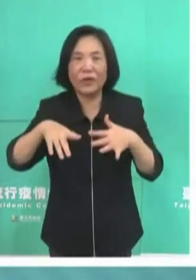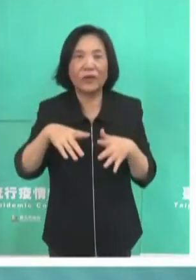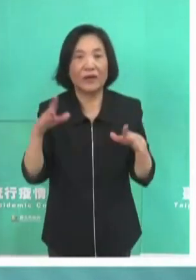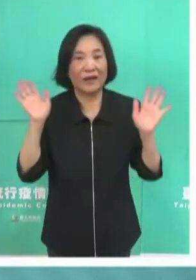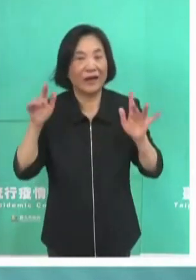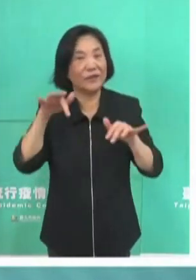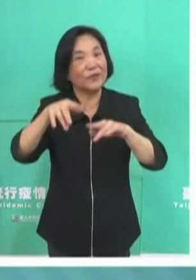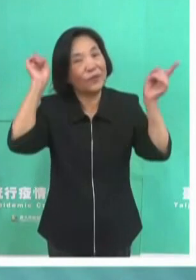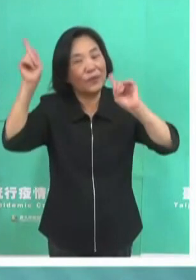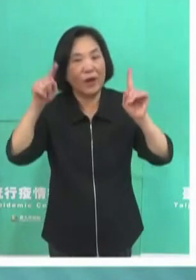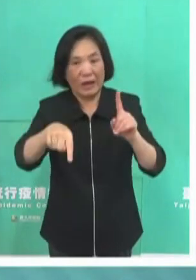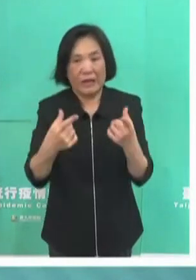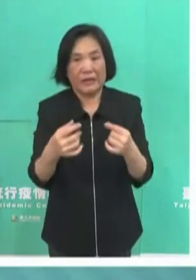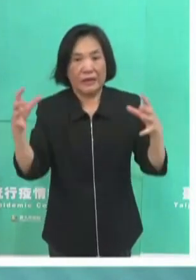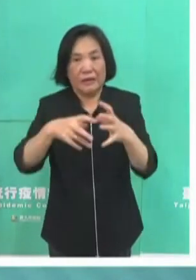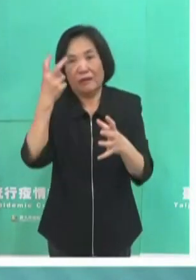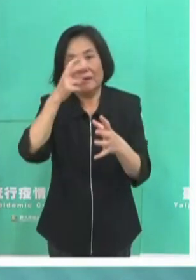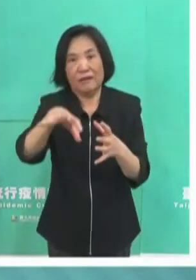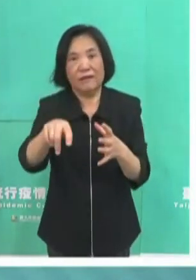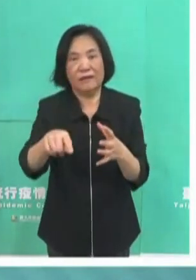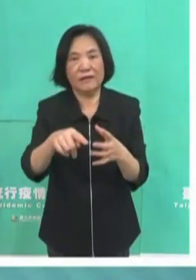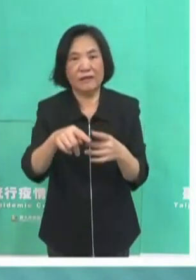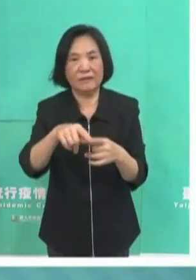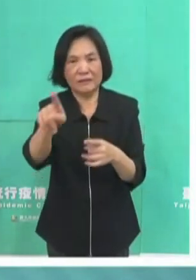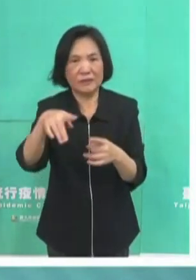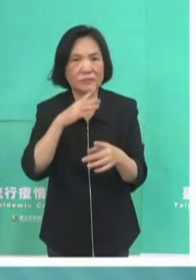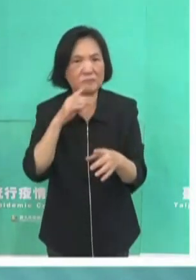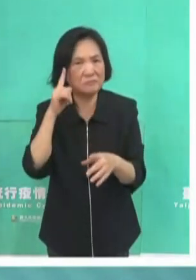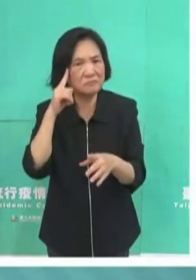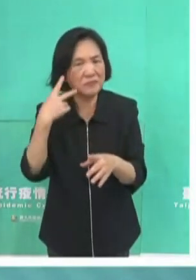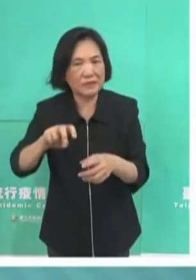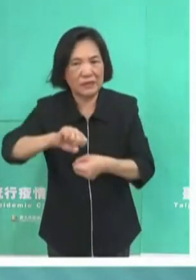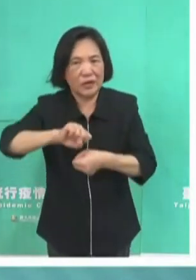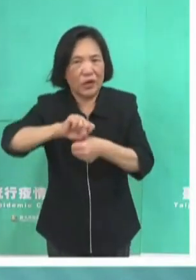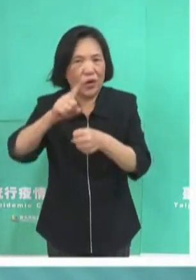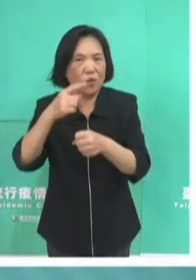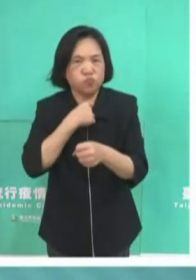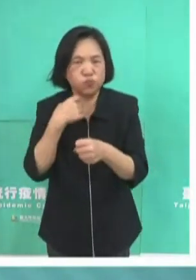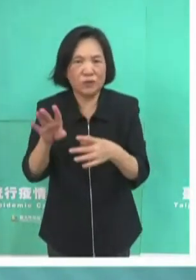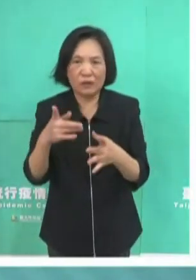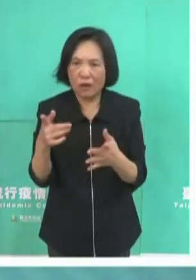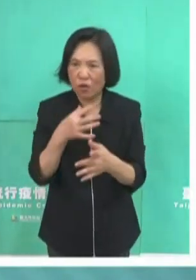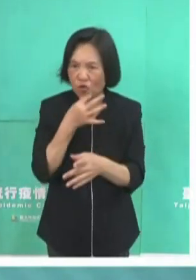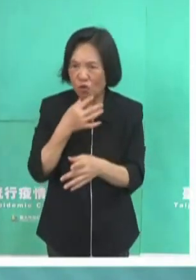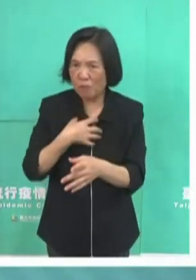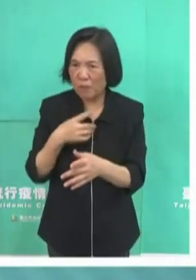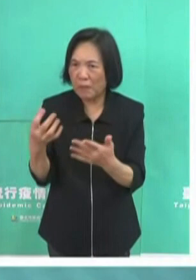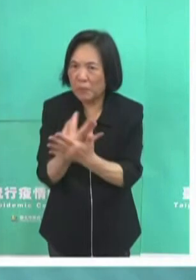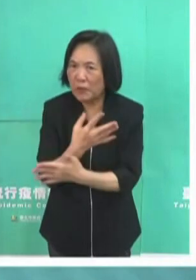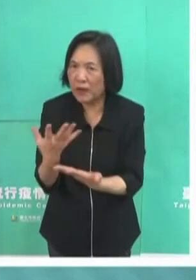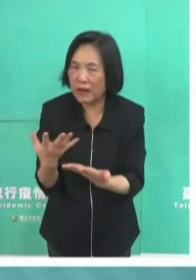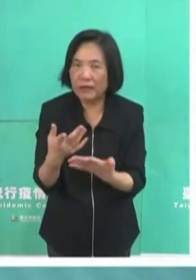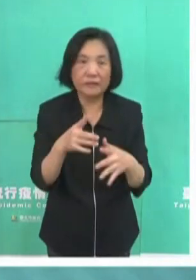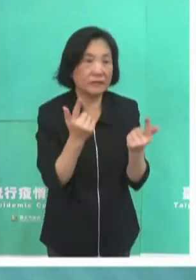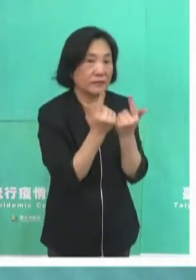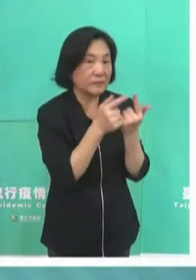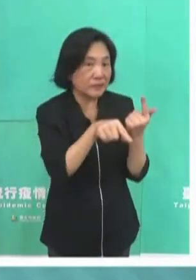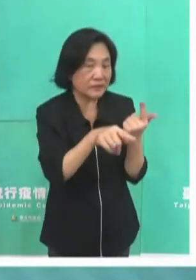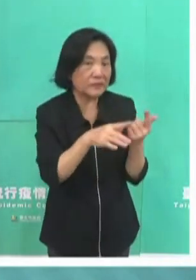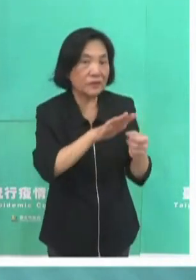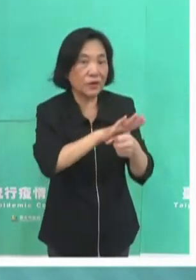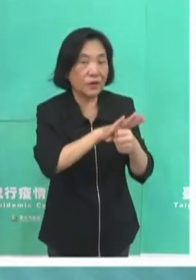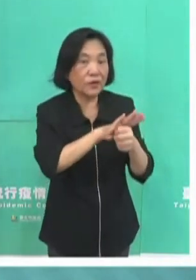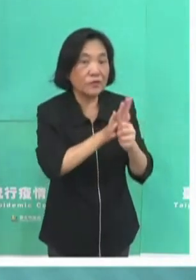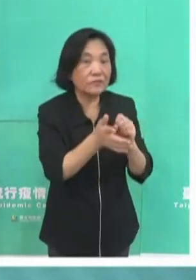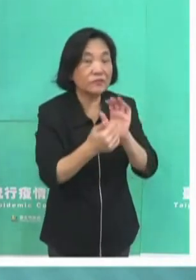度假村也成了集中检疫所，那他们的量能正在拉警报。那刚才市长其实有提到说，现在台北的防疫旅